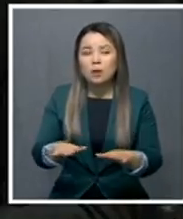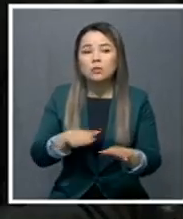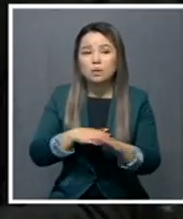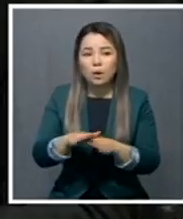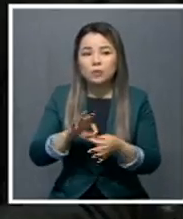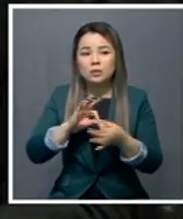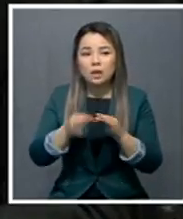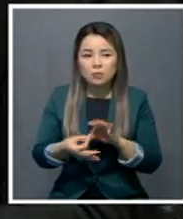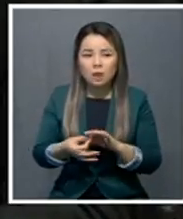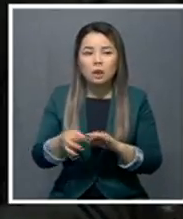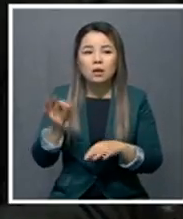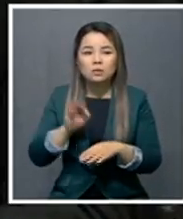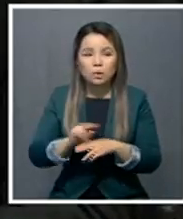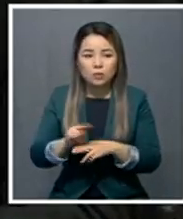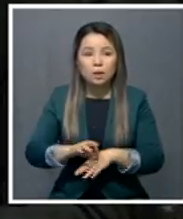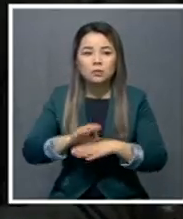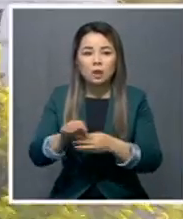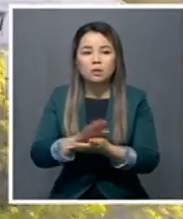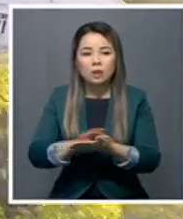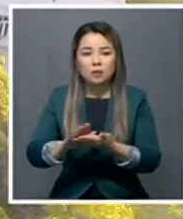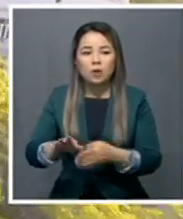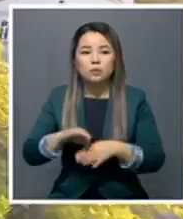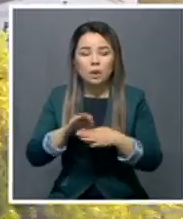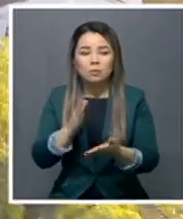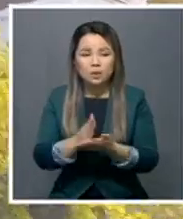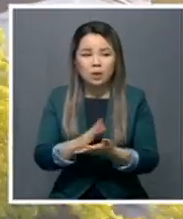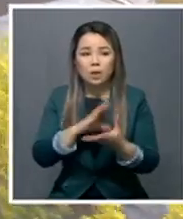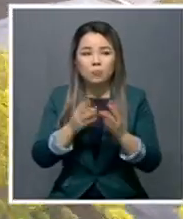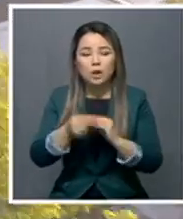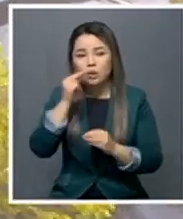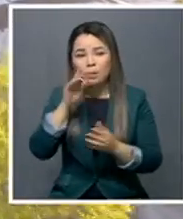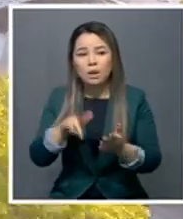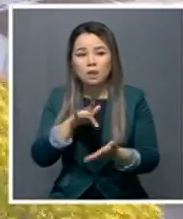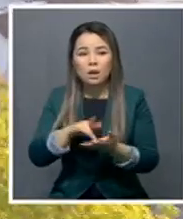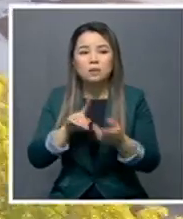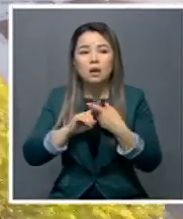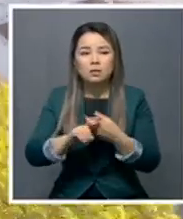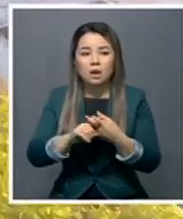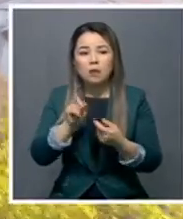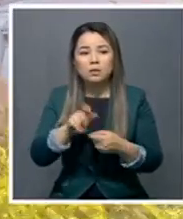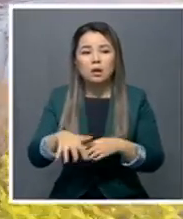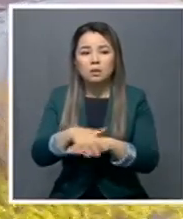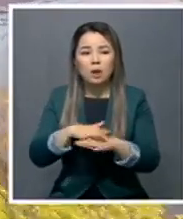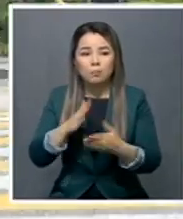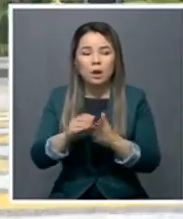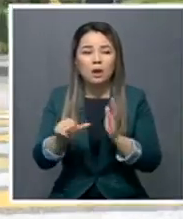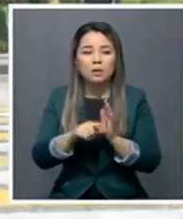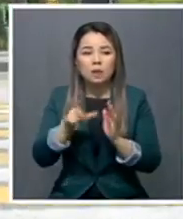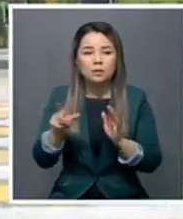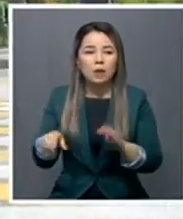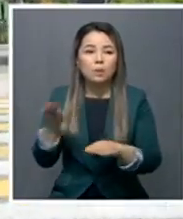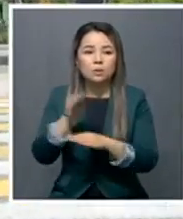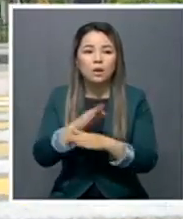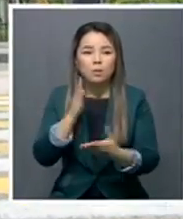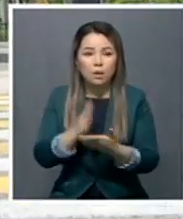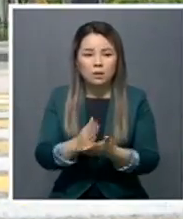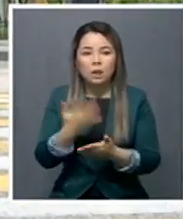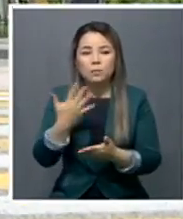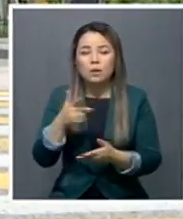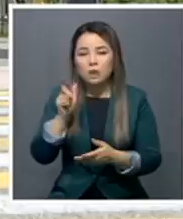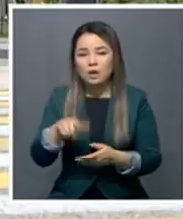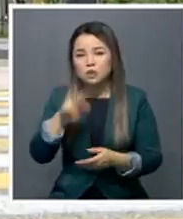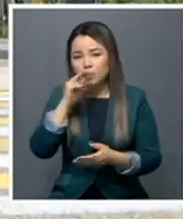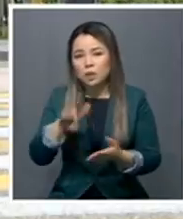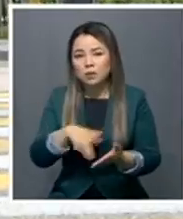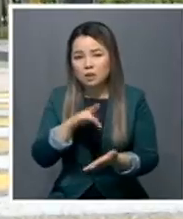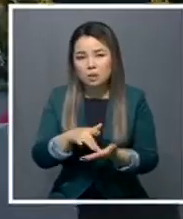толығымен обработка жүргізіліп бітті. Сондай ақ бүгін Шымкентте вирус жұқтырған науқастар қатарына тағы 6 адам қосылды. Оның 5-і